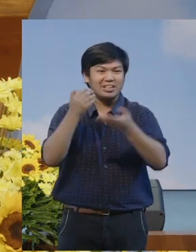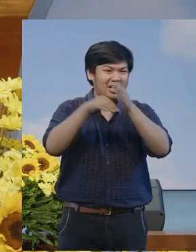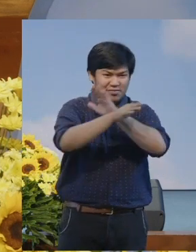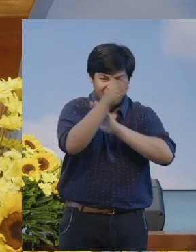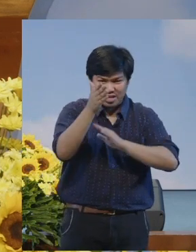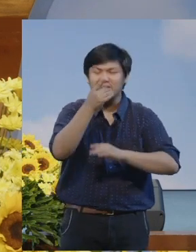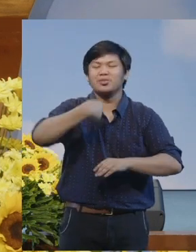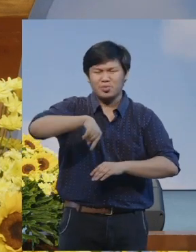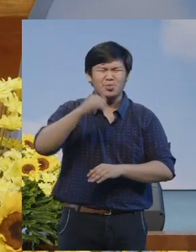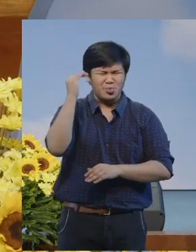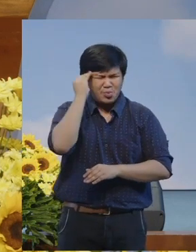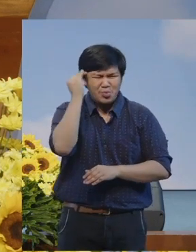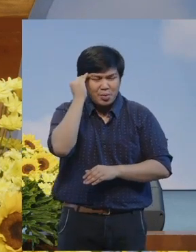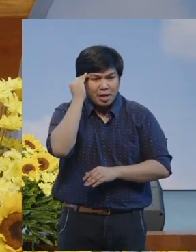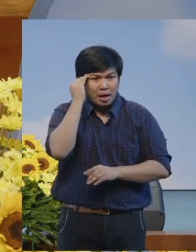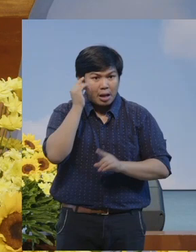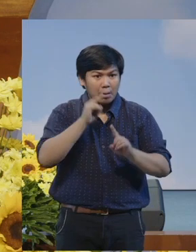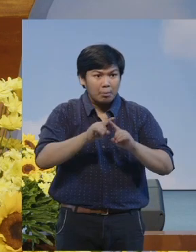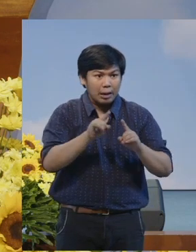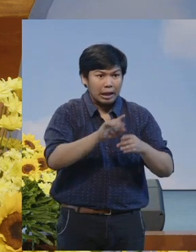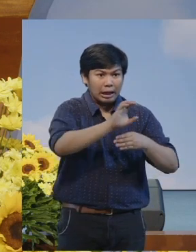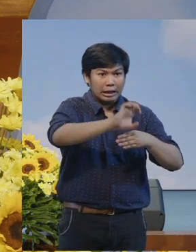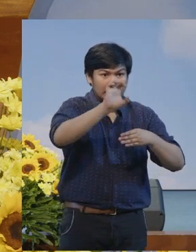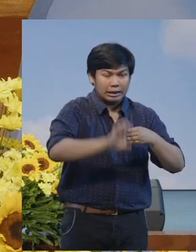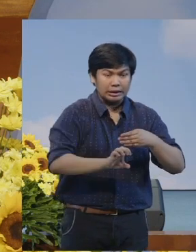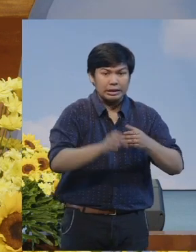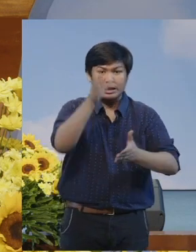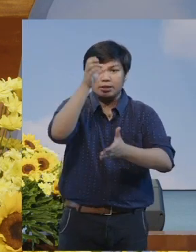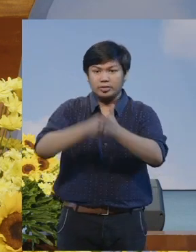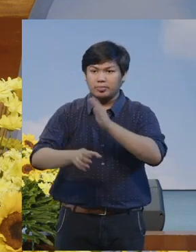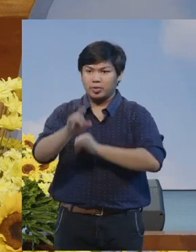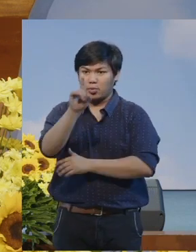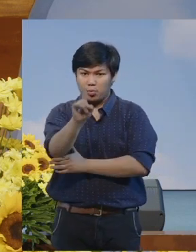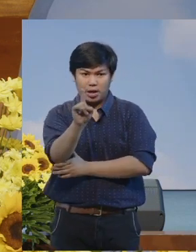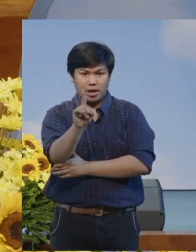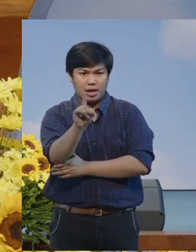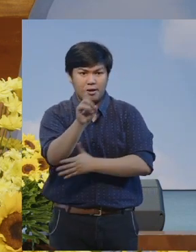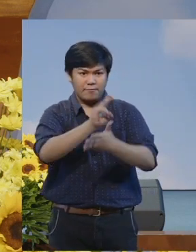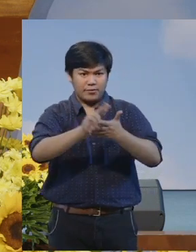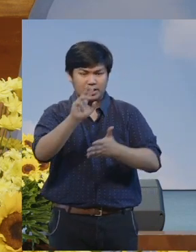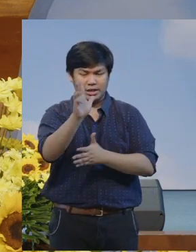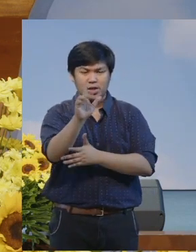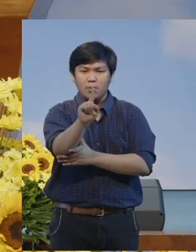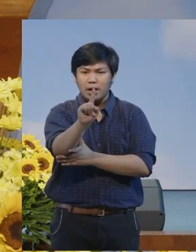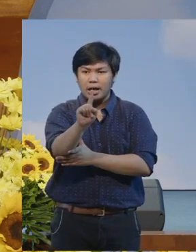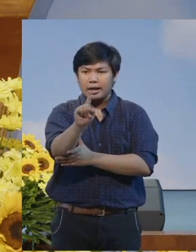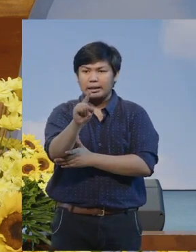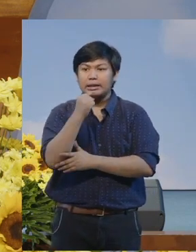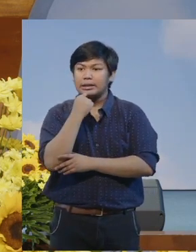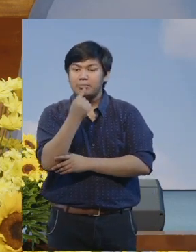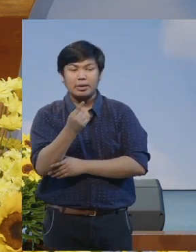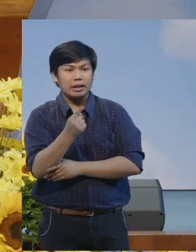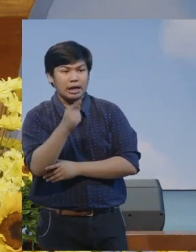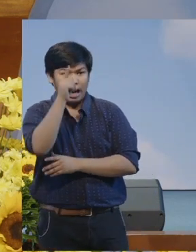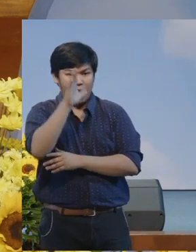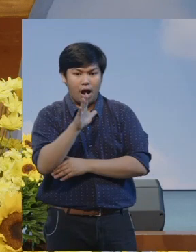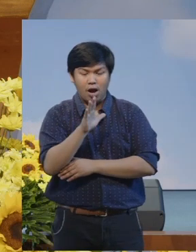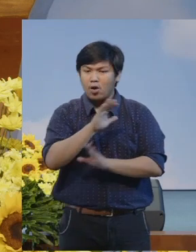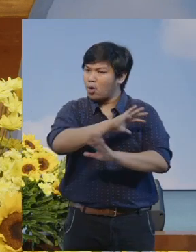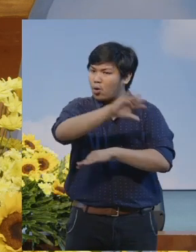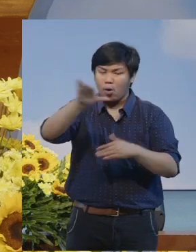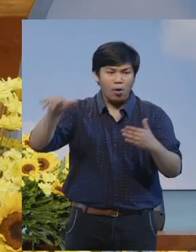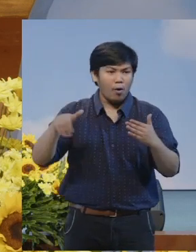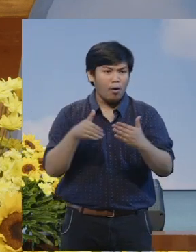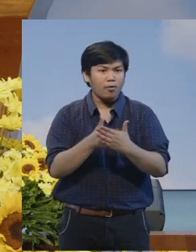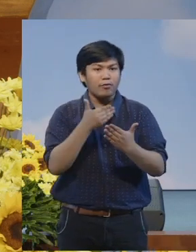sanilikha. Sa end ng chapter 1 ng Genesis, sa verse 31, ang sabi niya, all of these